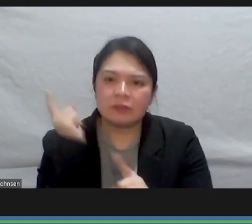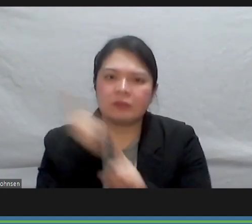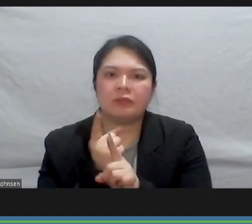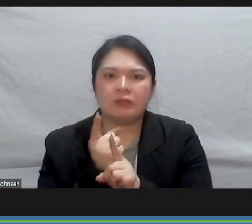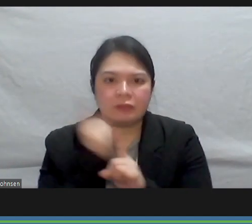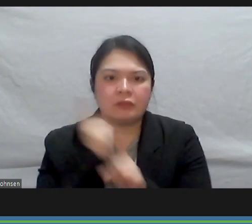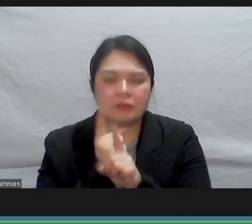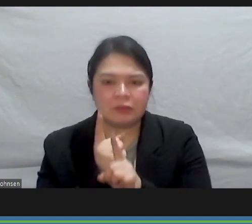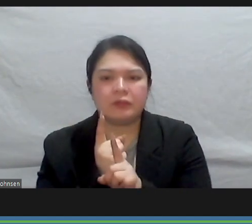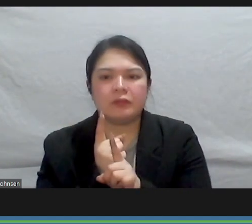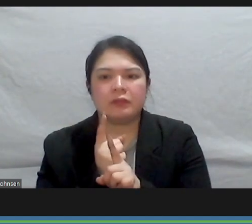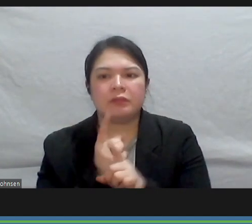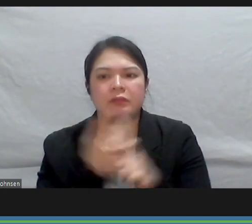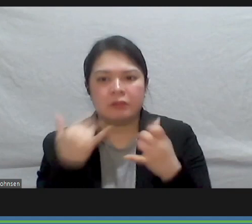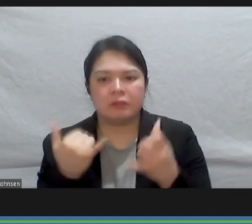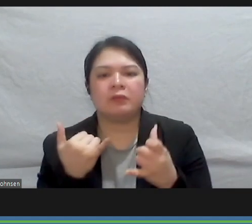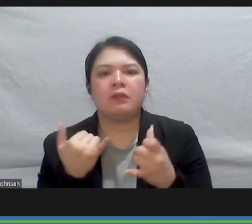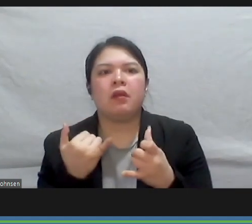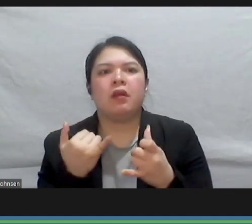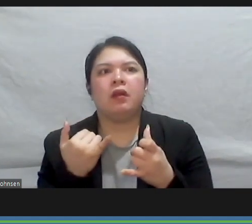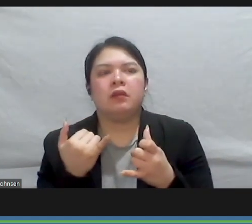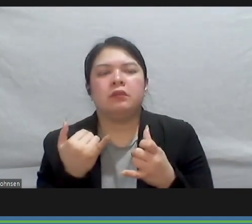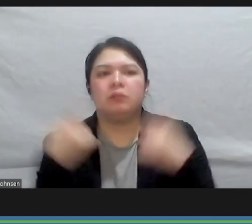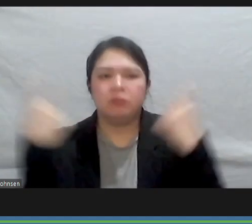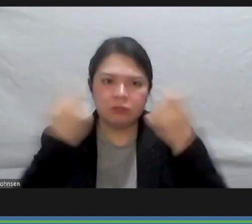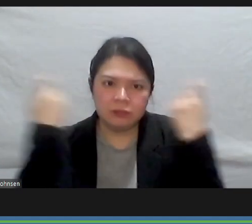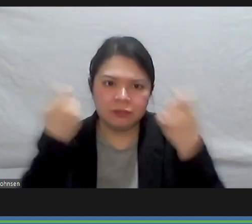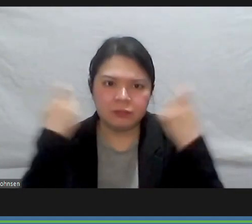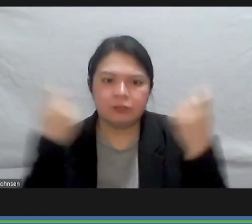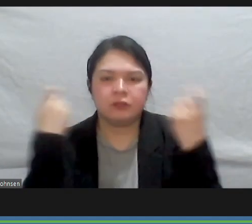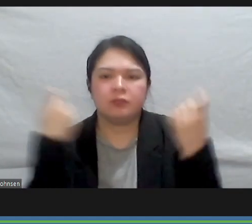Agosto ay buwan ng wika, no? Ipinagdiwang din natin ang